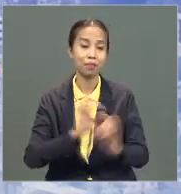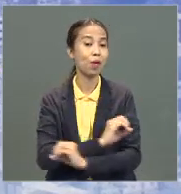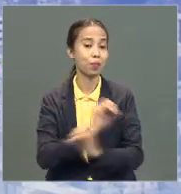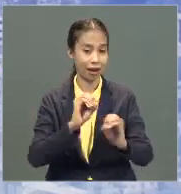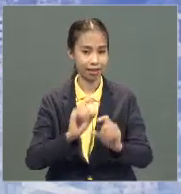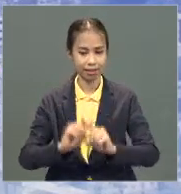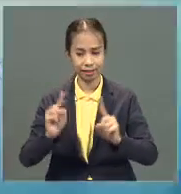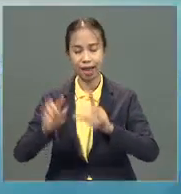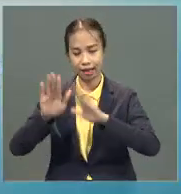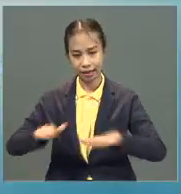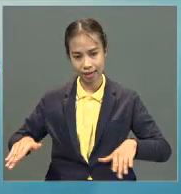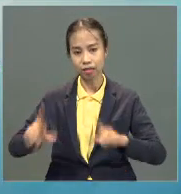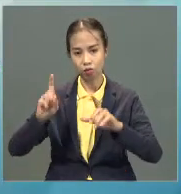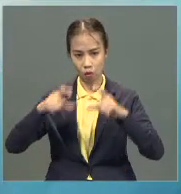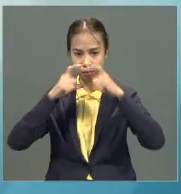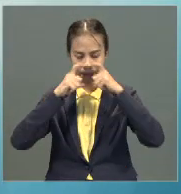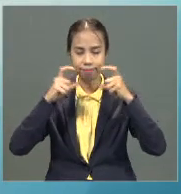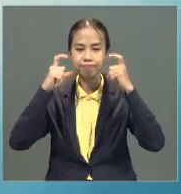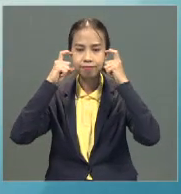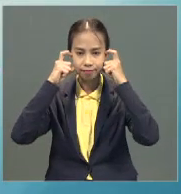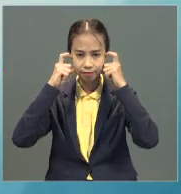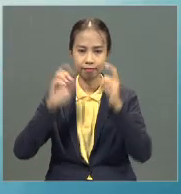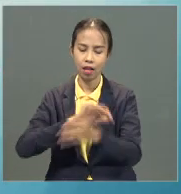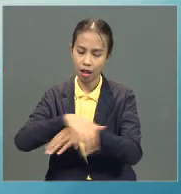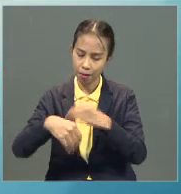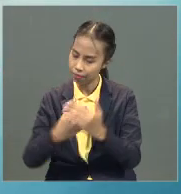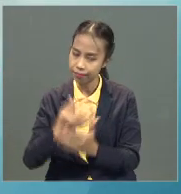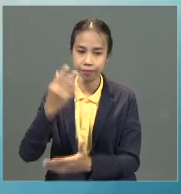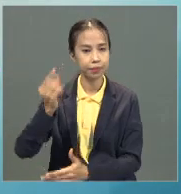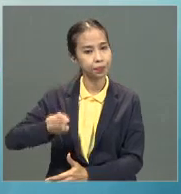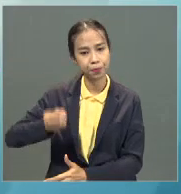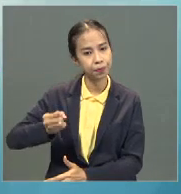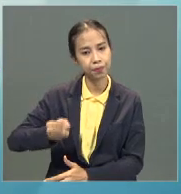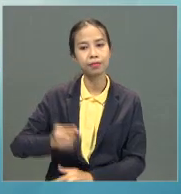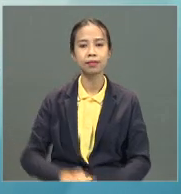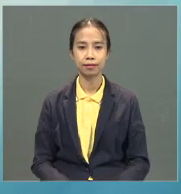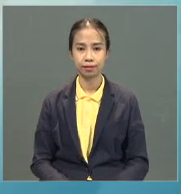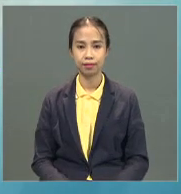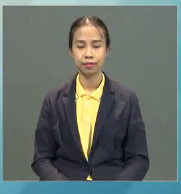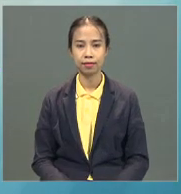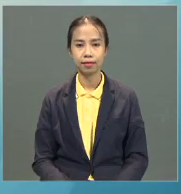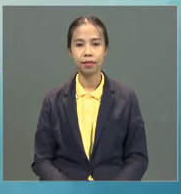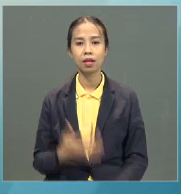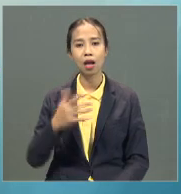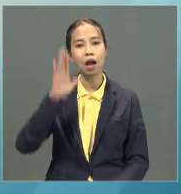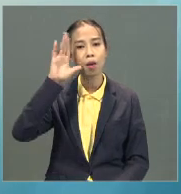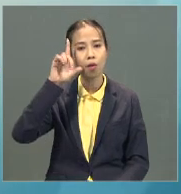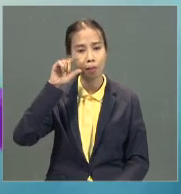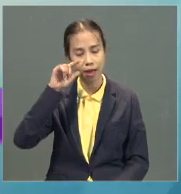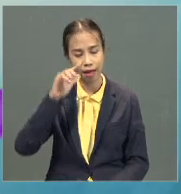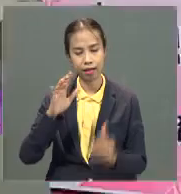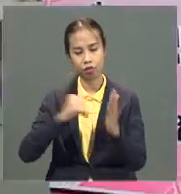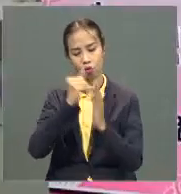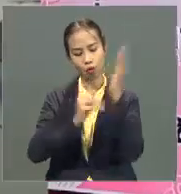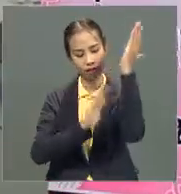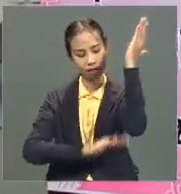ายังต้องให้เด็กทุกคนสวมหน้ากากผ้าหน้ากากอนามัยล้างมือให้สะอาดอย่างสม่ำเสมอส่วนผู้ปกครองชาวยะลาต่าง